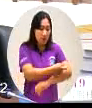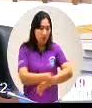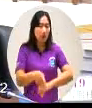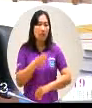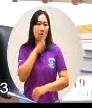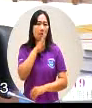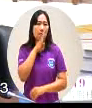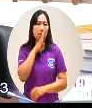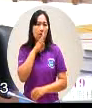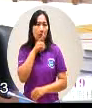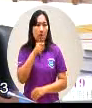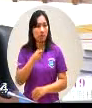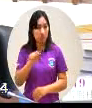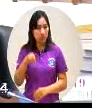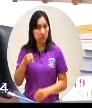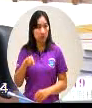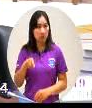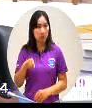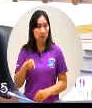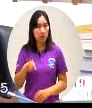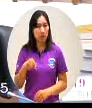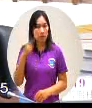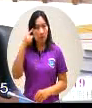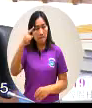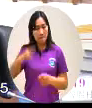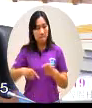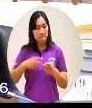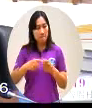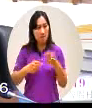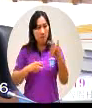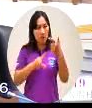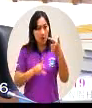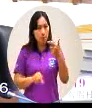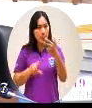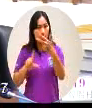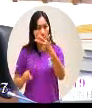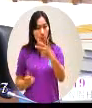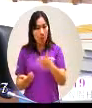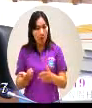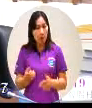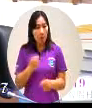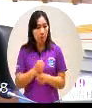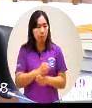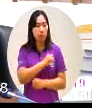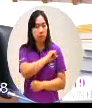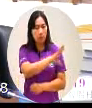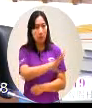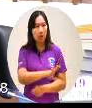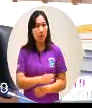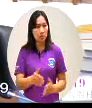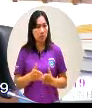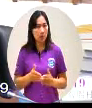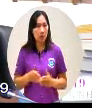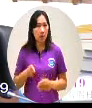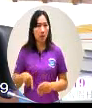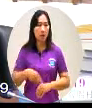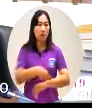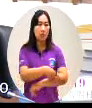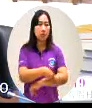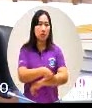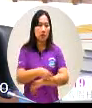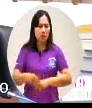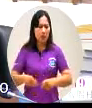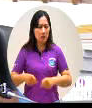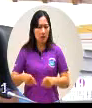决定都较大吼，伫迄个明年六月、七月以前吼，迅速甲完工啦。设计的这个形成吼，应